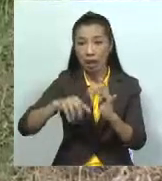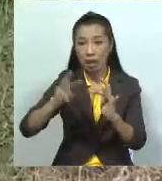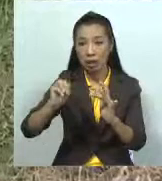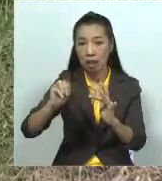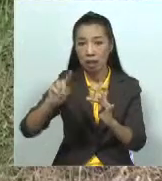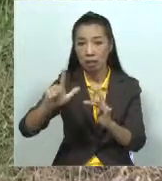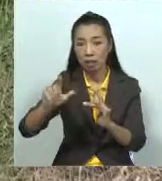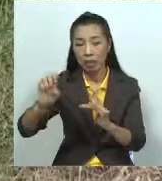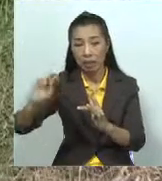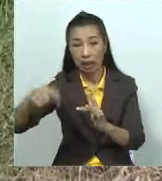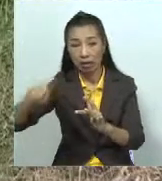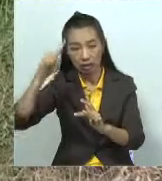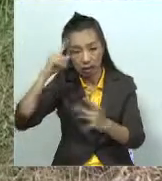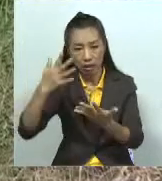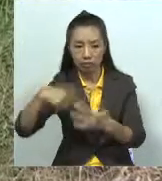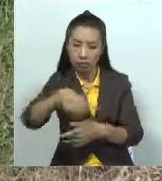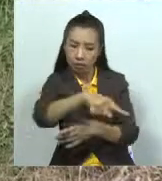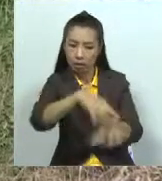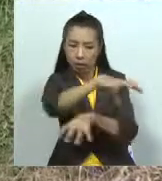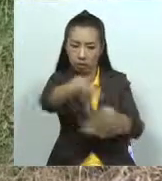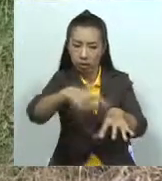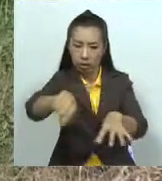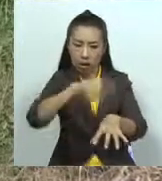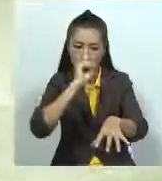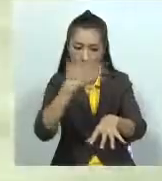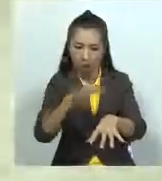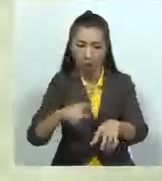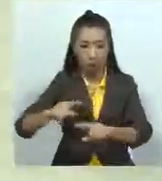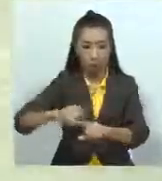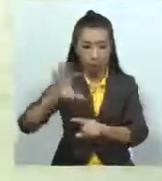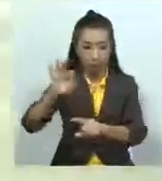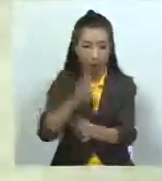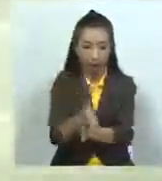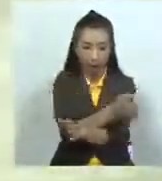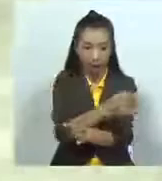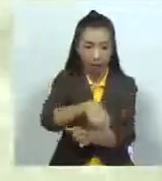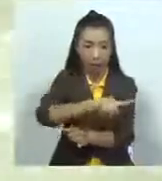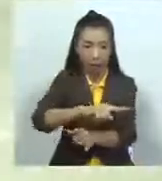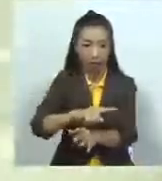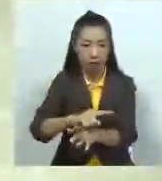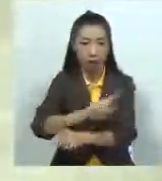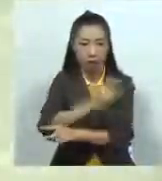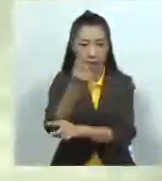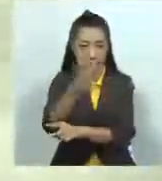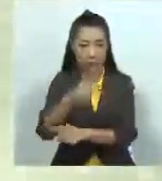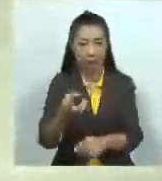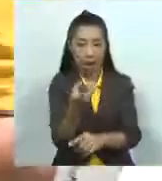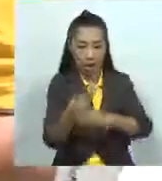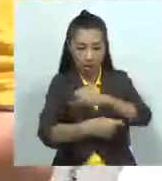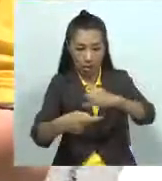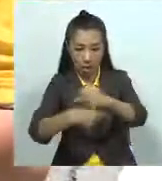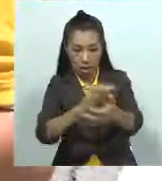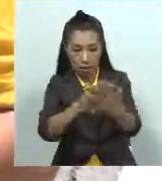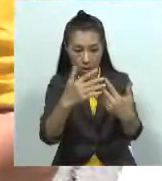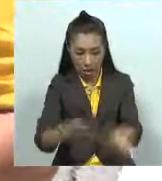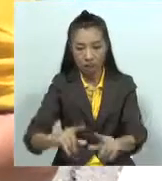เราก็ดำเนินการที่ปลูกในเงื่อนไขของเวลาเหล่านี้นะครับก็จะสามารถจะเก็บเกี่ยวได้ใน15กันยามีการวางแผนเอาไว้หลังจากนั้นนะ